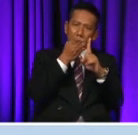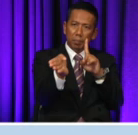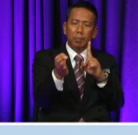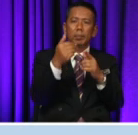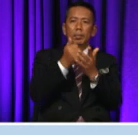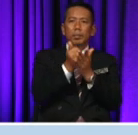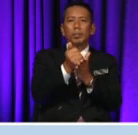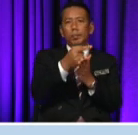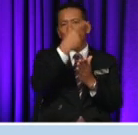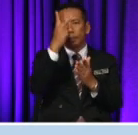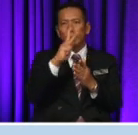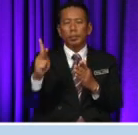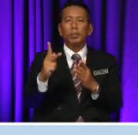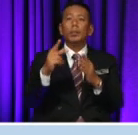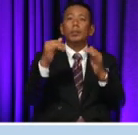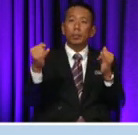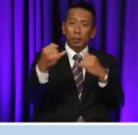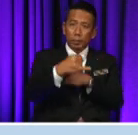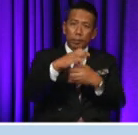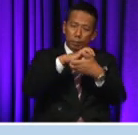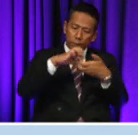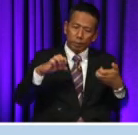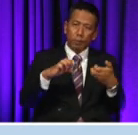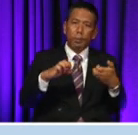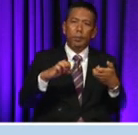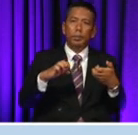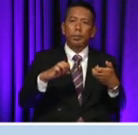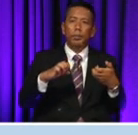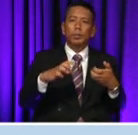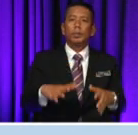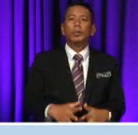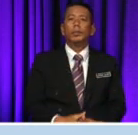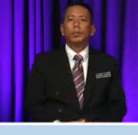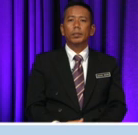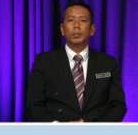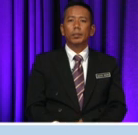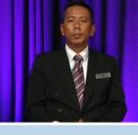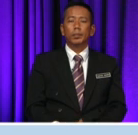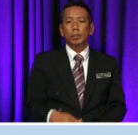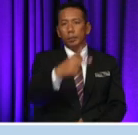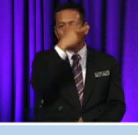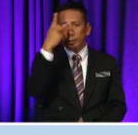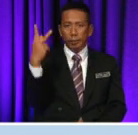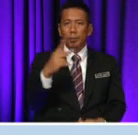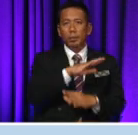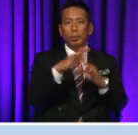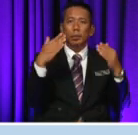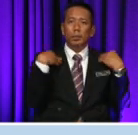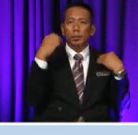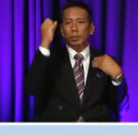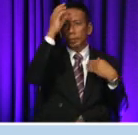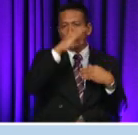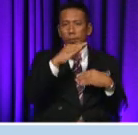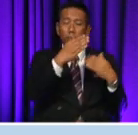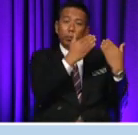sebuah organisasi rusak binase Oke ini adalah isi tiada sifat tanggung